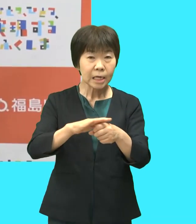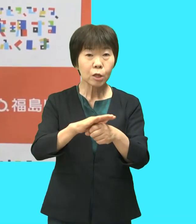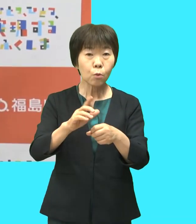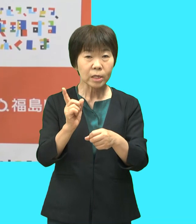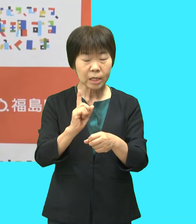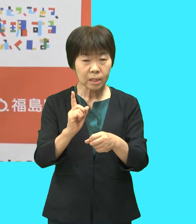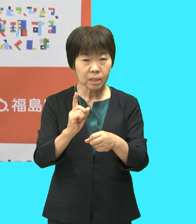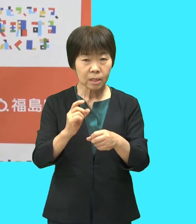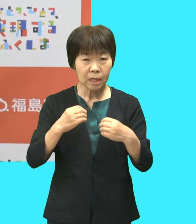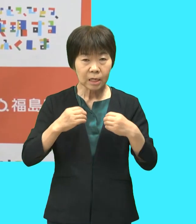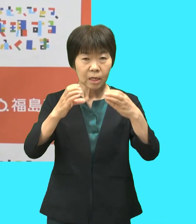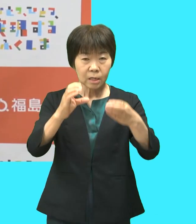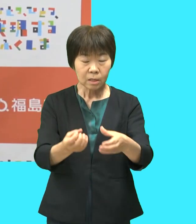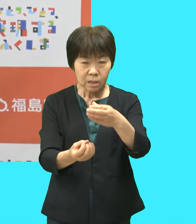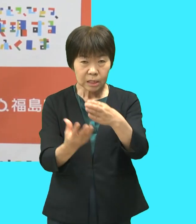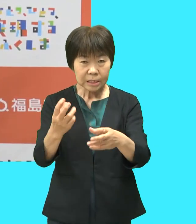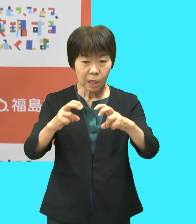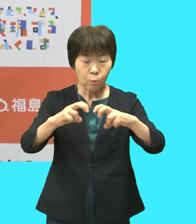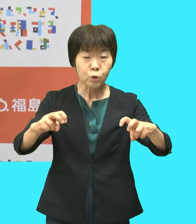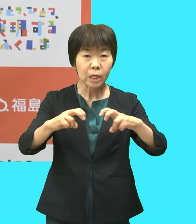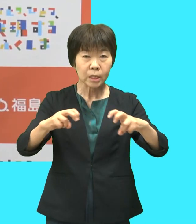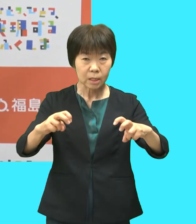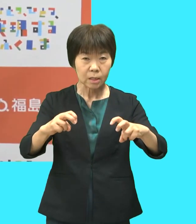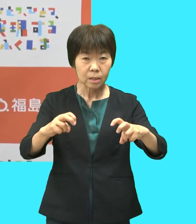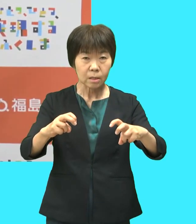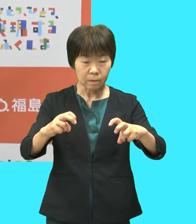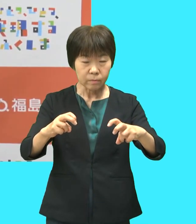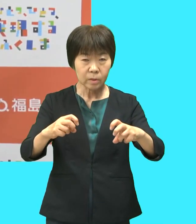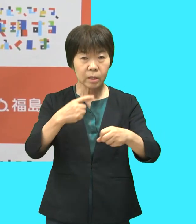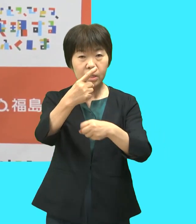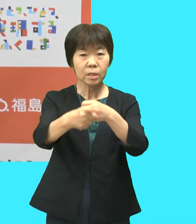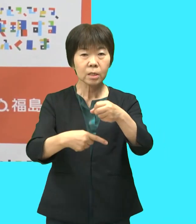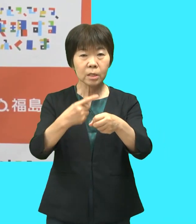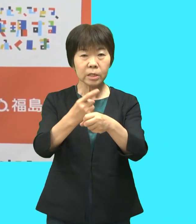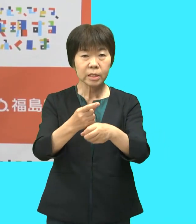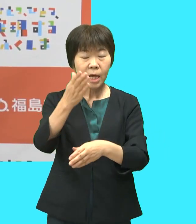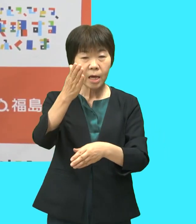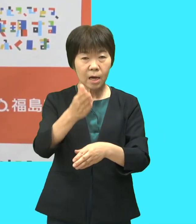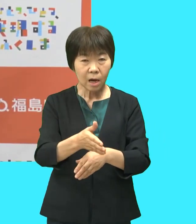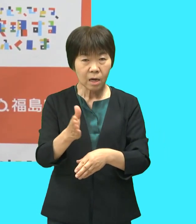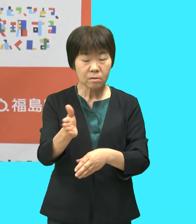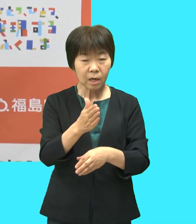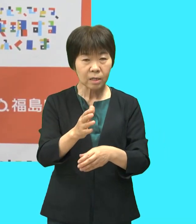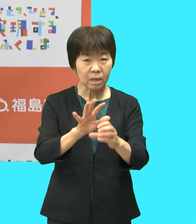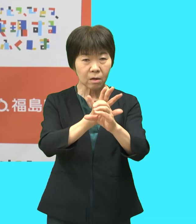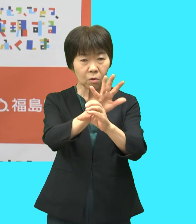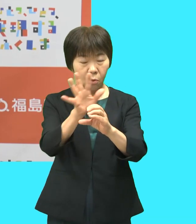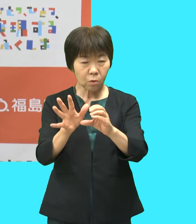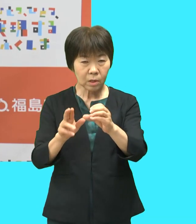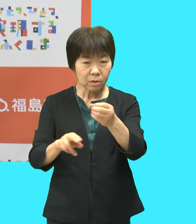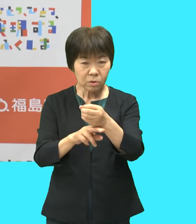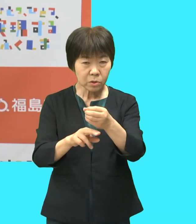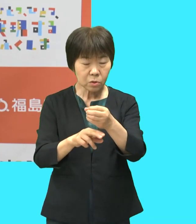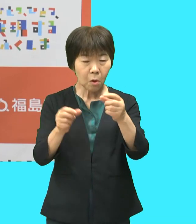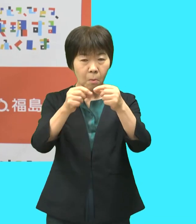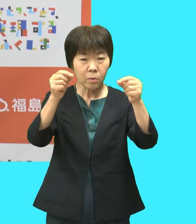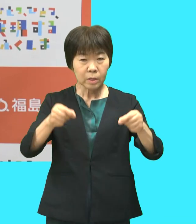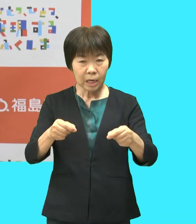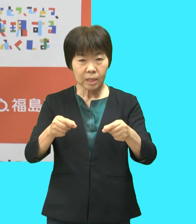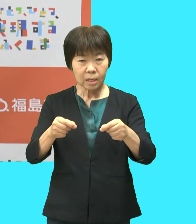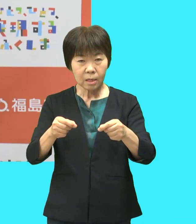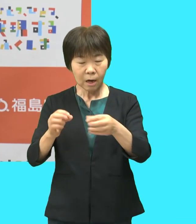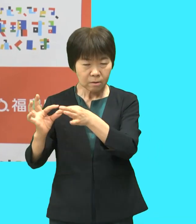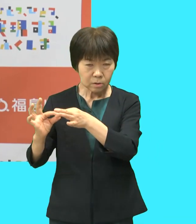ターの分析だと思います。昨年から1年半余り私どもは新型コロナウイルス感染症との戦い続けています